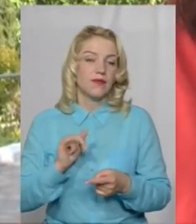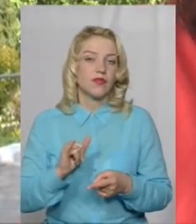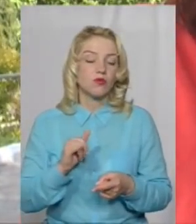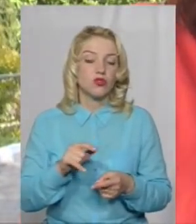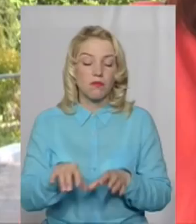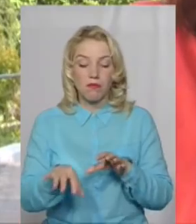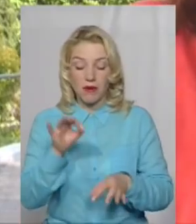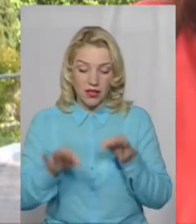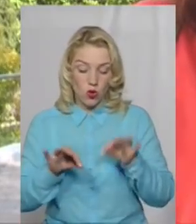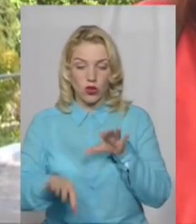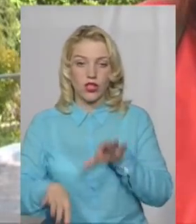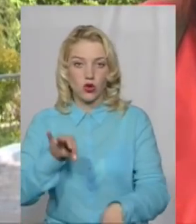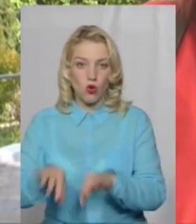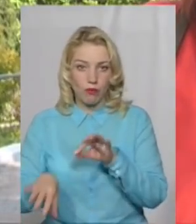добір